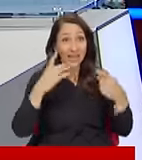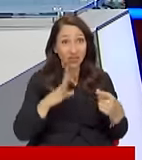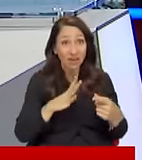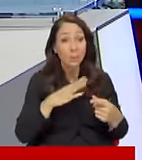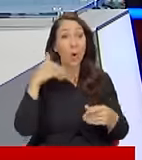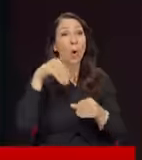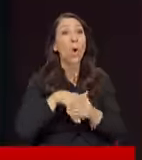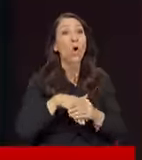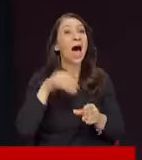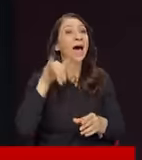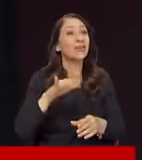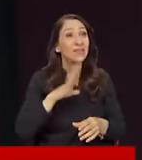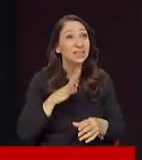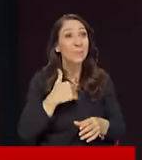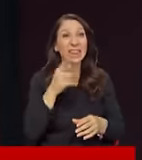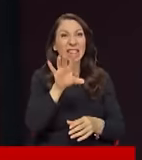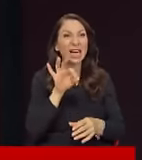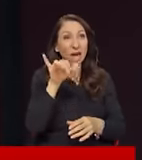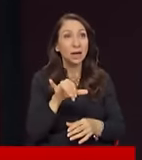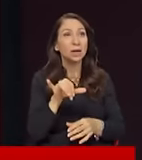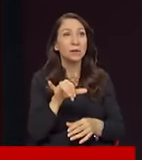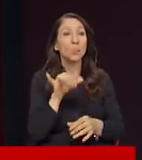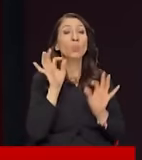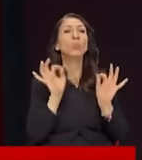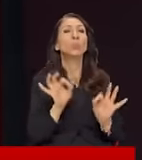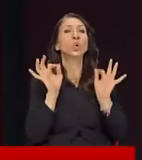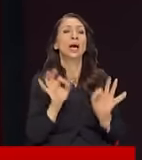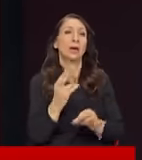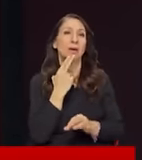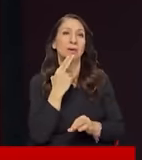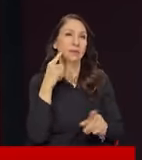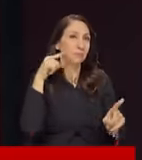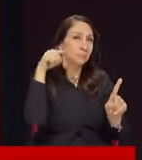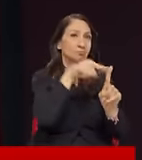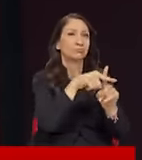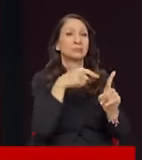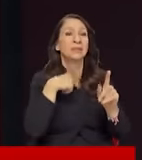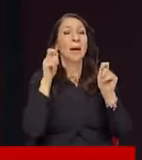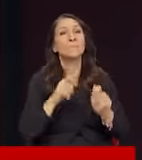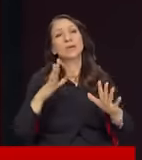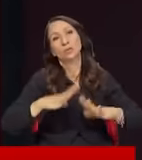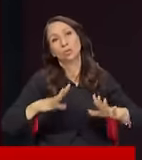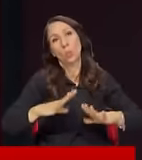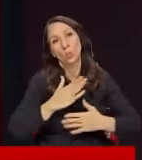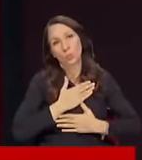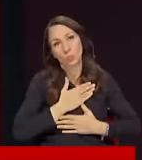bir oy hakkım, varsa bir tercih hakkımı mutlaka kadına dönük kullanmakta